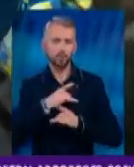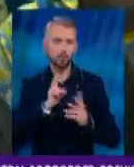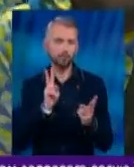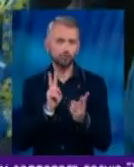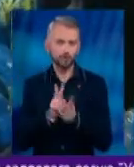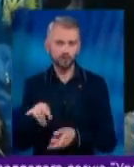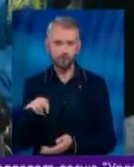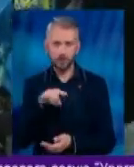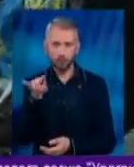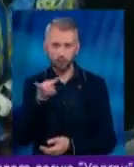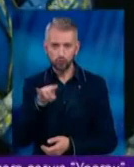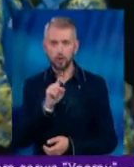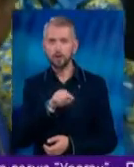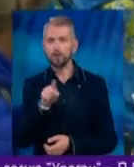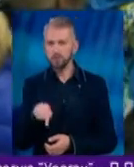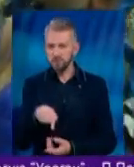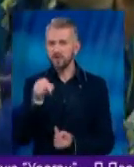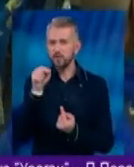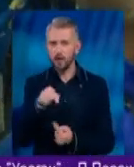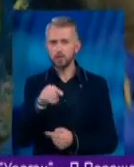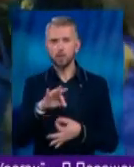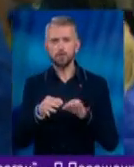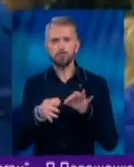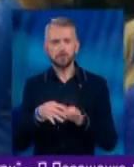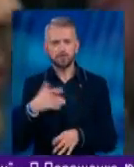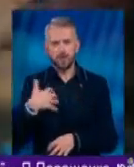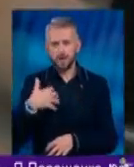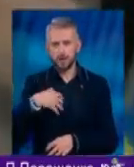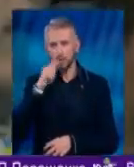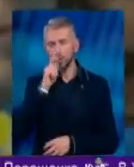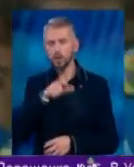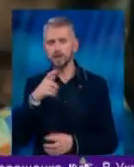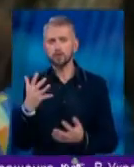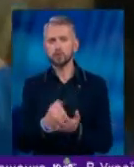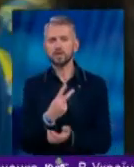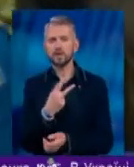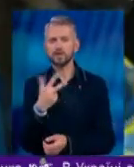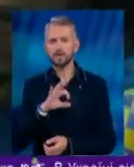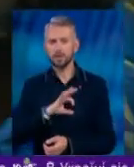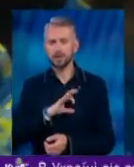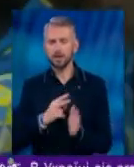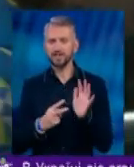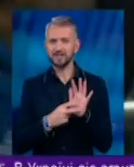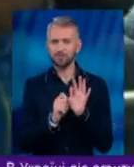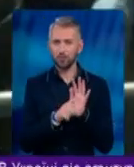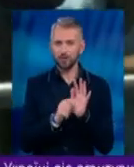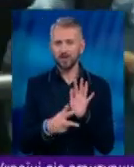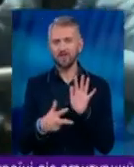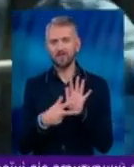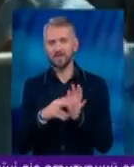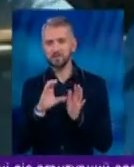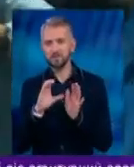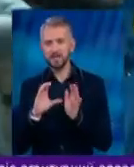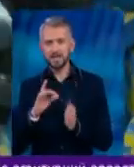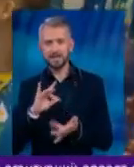зустріч в аеропорту. А вони того варті. В олімпійському Буенос-Айресі українці здобули 23 медалі – 7 золотих, 8 срібних і 8